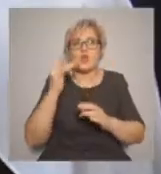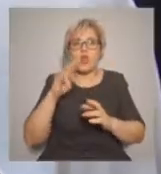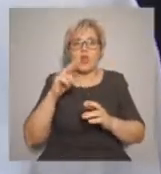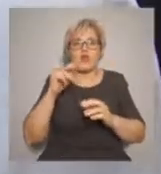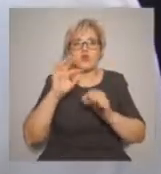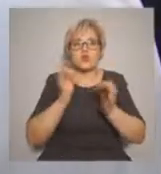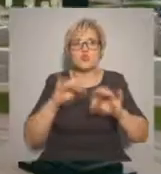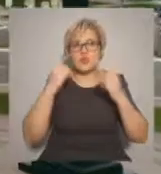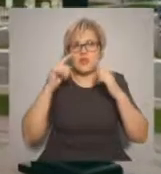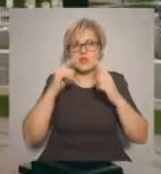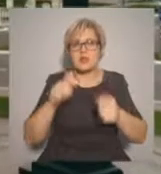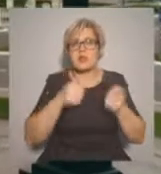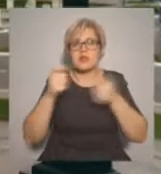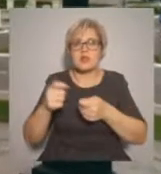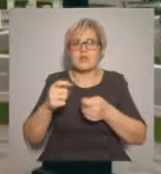благословение.